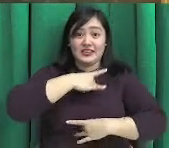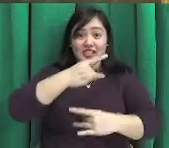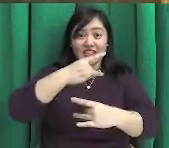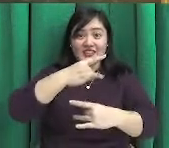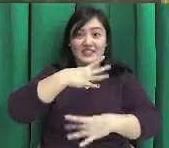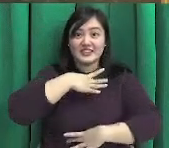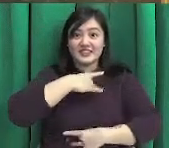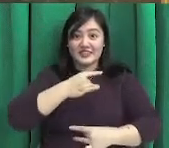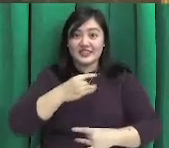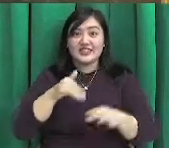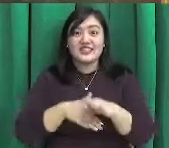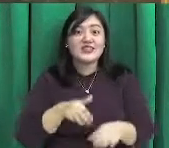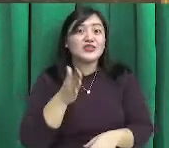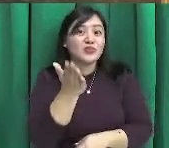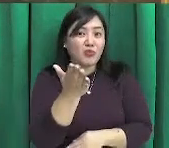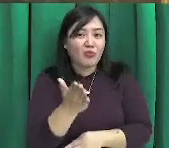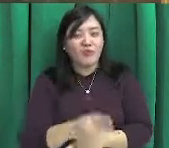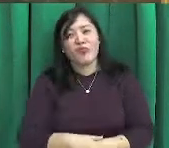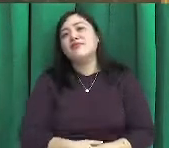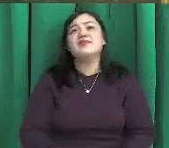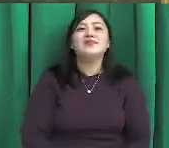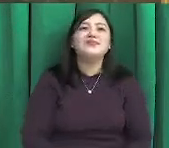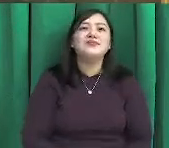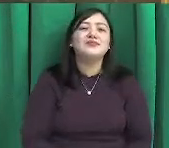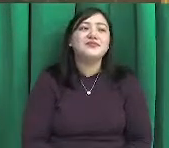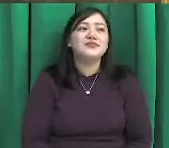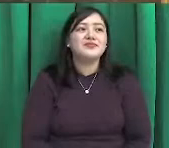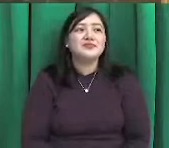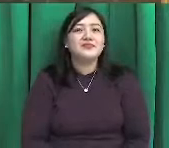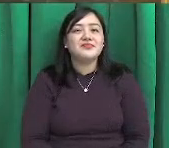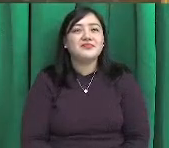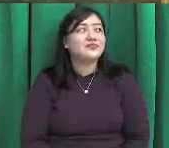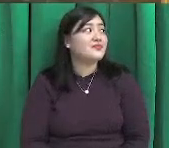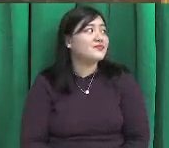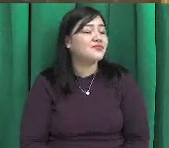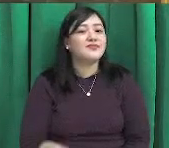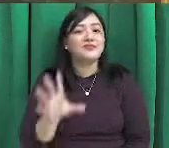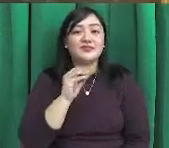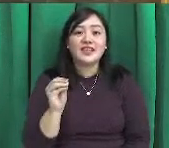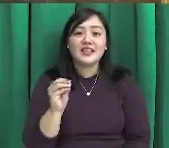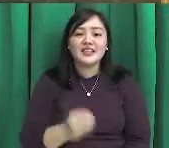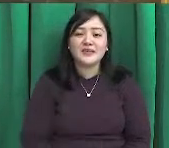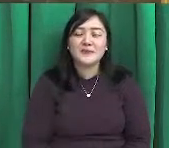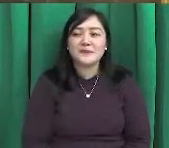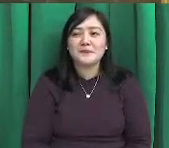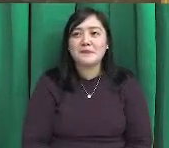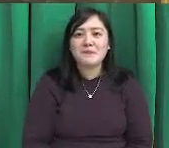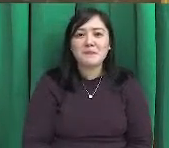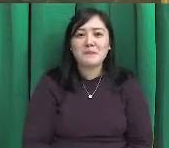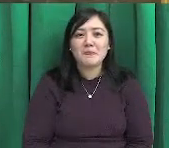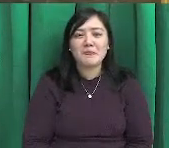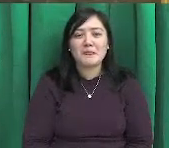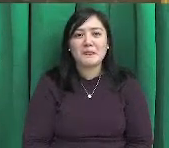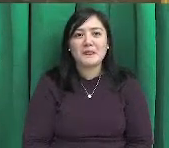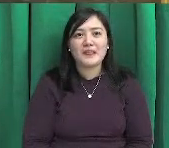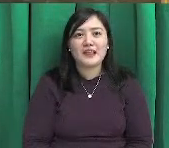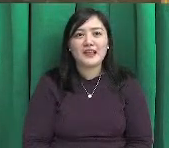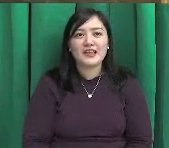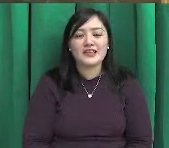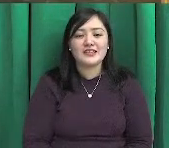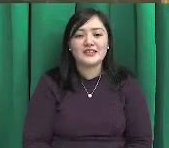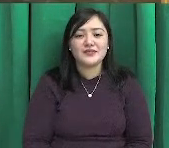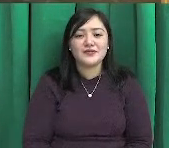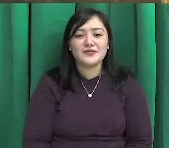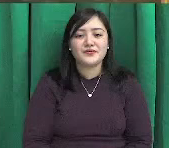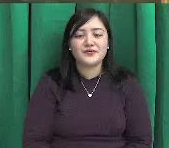Ibig sabihin... Wala siguro talaga naman. Wala naman talaga siguro ang babae na nakakakilala sa kanila. Pag pumunta, you know, hindi mo